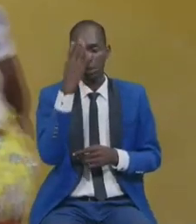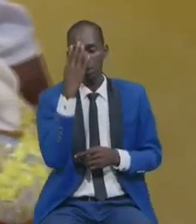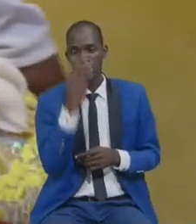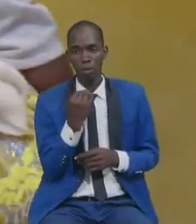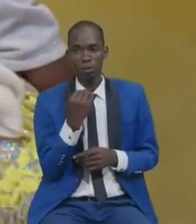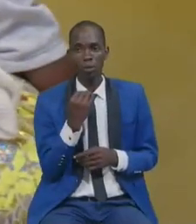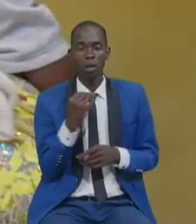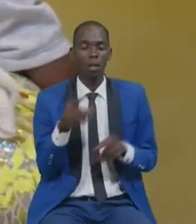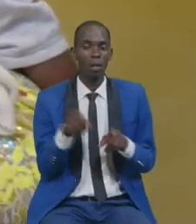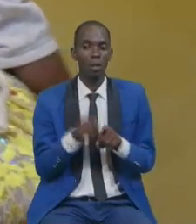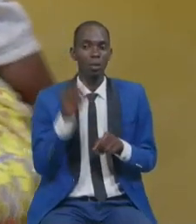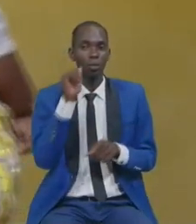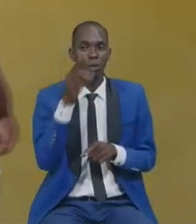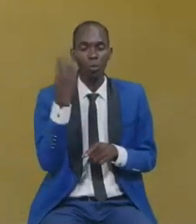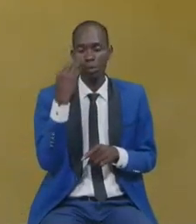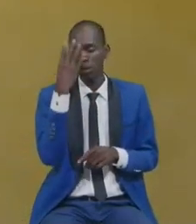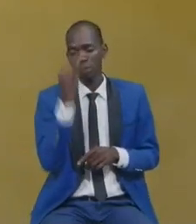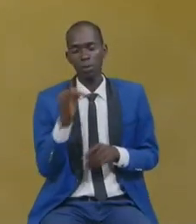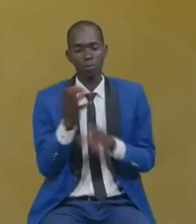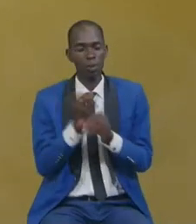sommeil, j'ai fait un rêve.